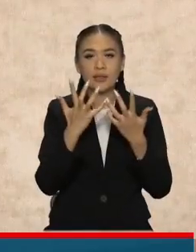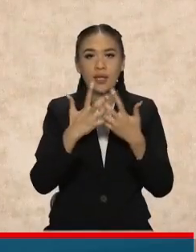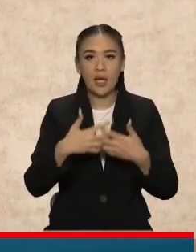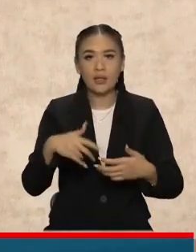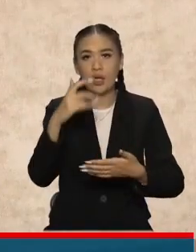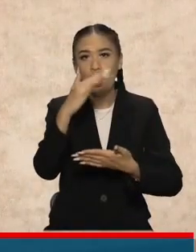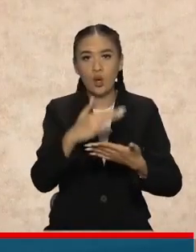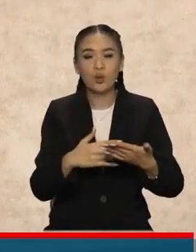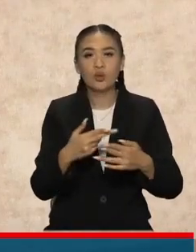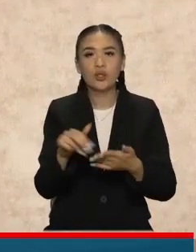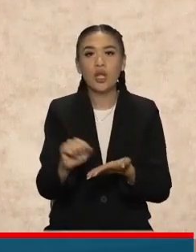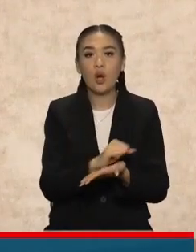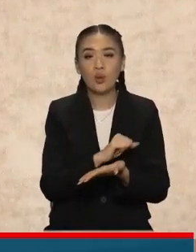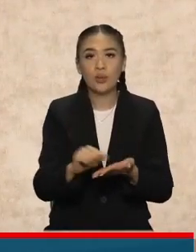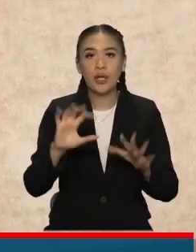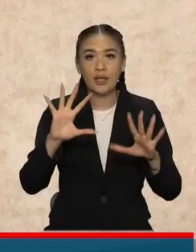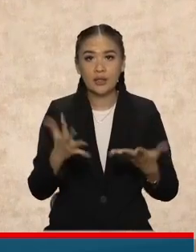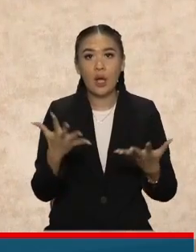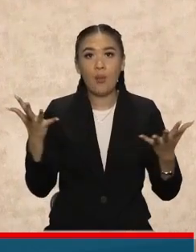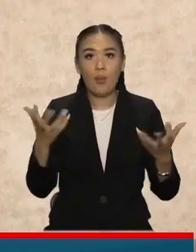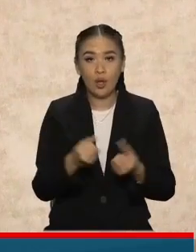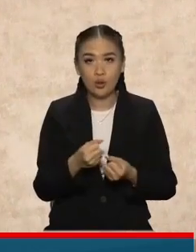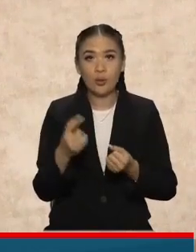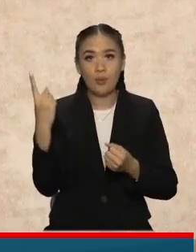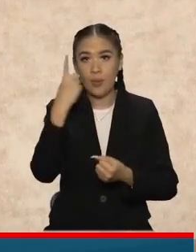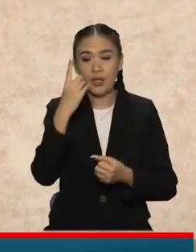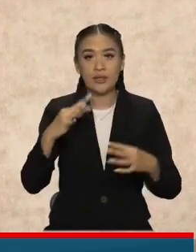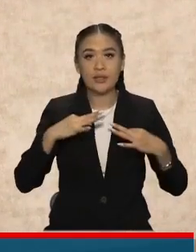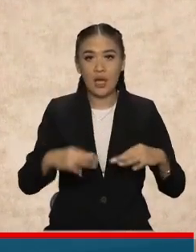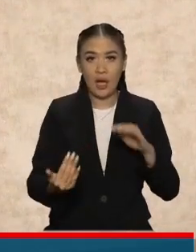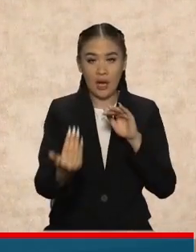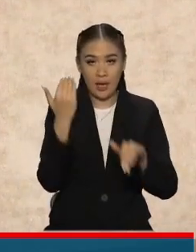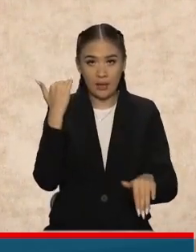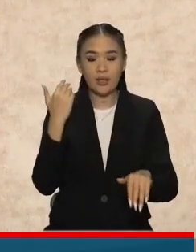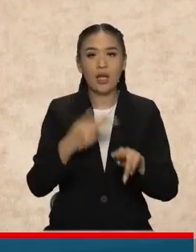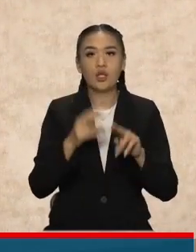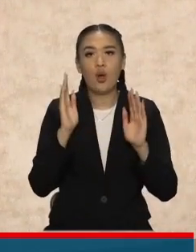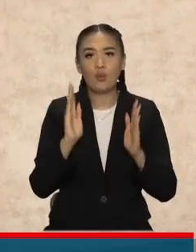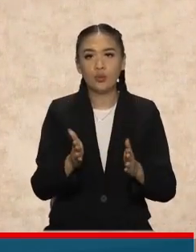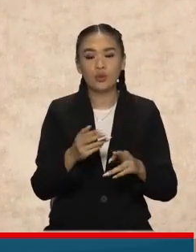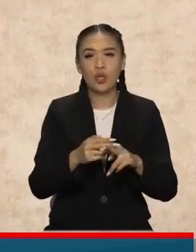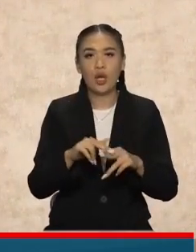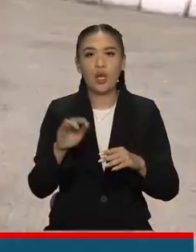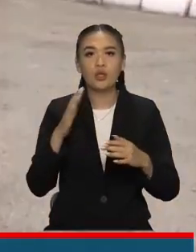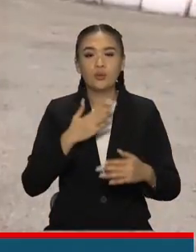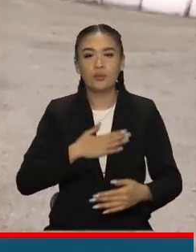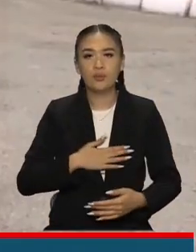учётными документами если мы опять же получим их оперативное заранее это упрощает процедуру